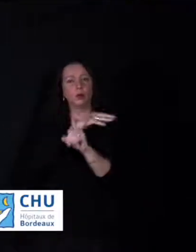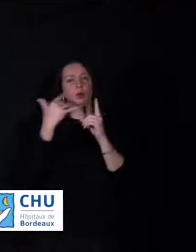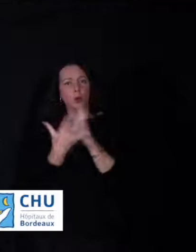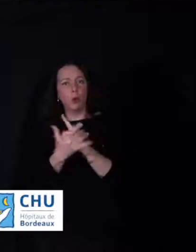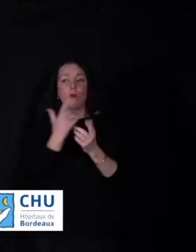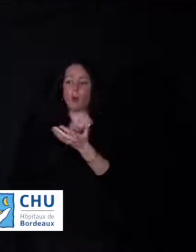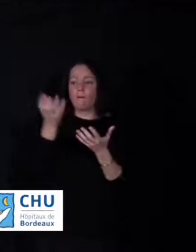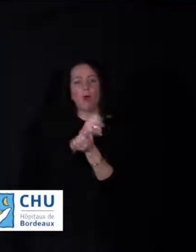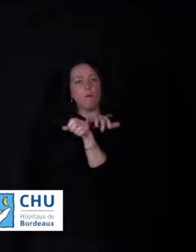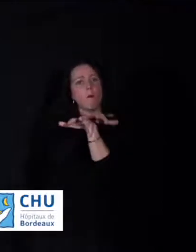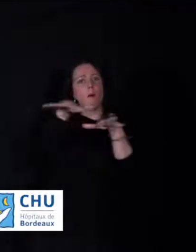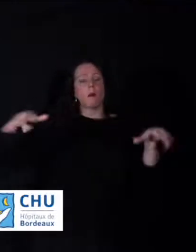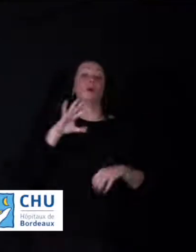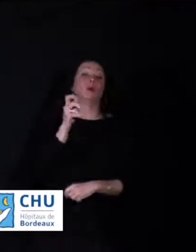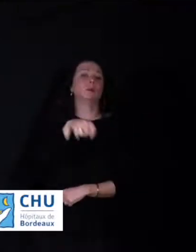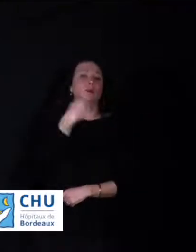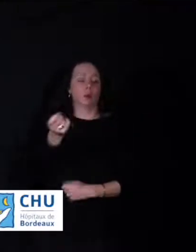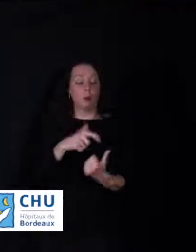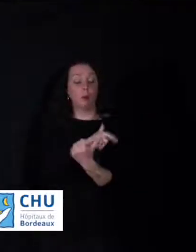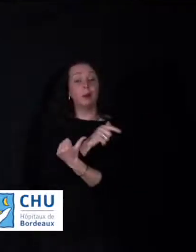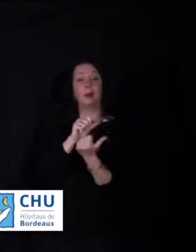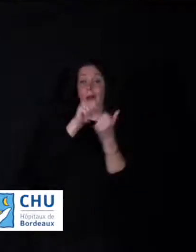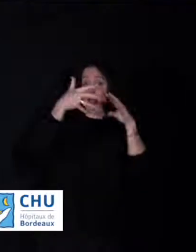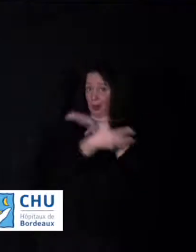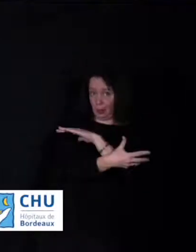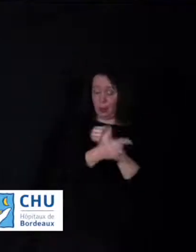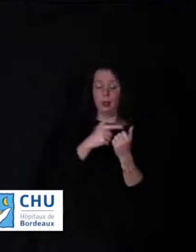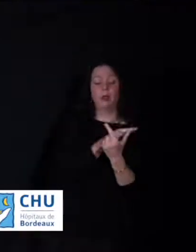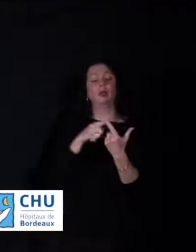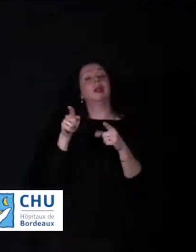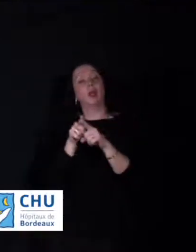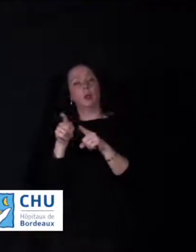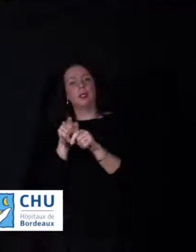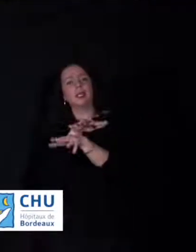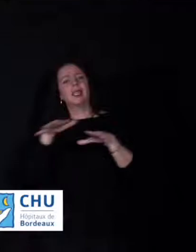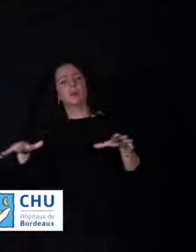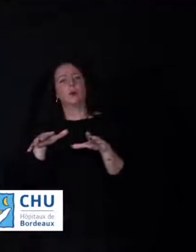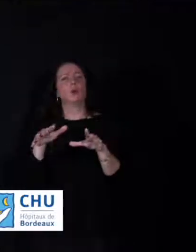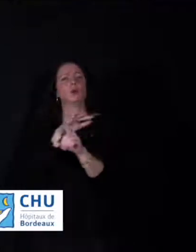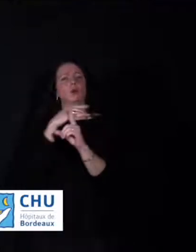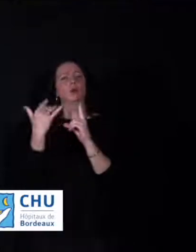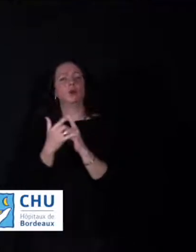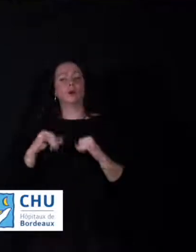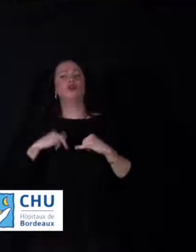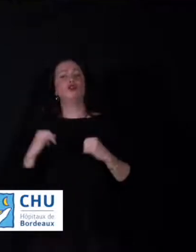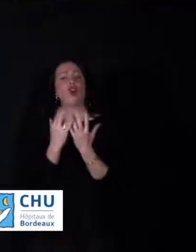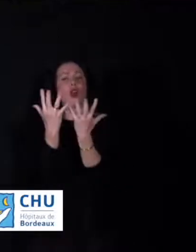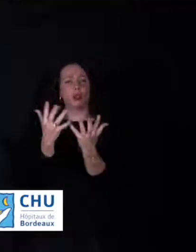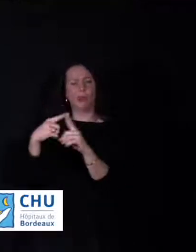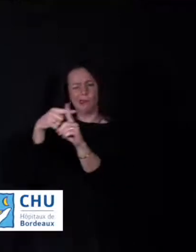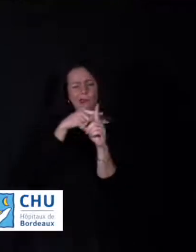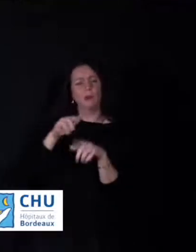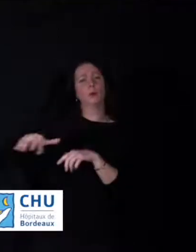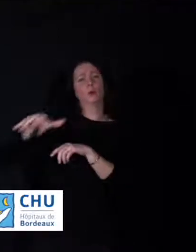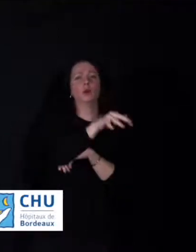que oui. Il y a eu d'abord Internet et puis les réseaux sociaux qui touchent particulièrement un public jeune, notamment lorsqu'on parle de certains réseaux